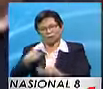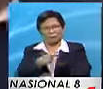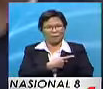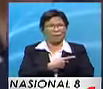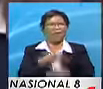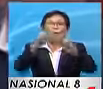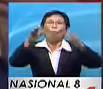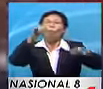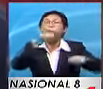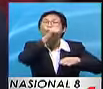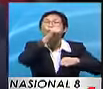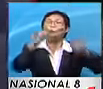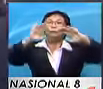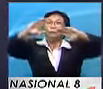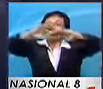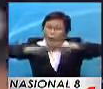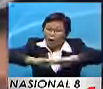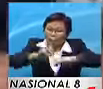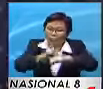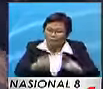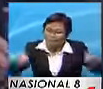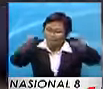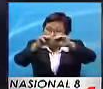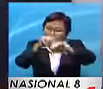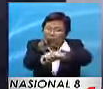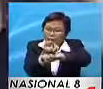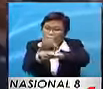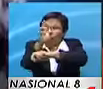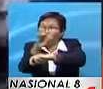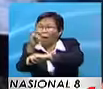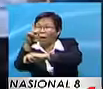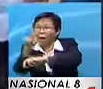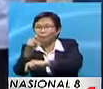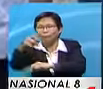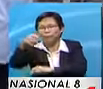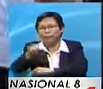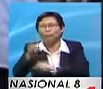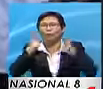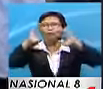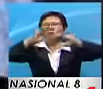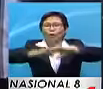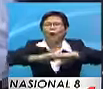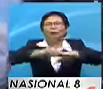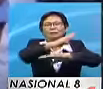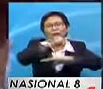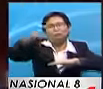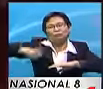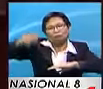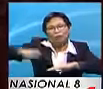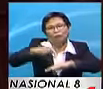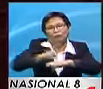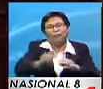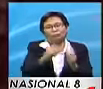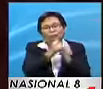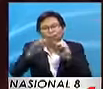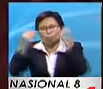Selain berbuka puasa dan solat maghrib di Masjid As-Salam Batu Rakit, Perdana Menteri juga dijadual solat isyak serta tarawih bersama masyarakat di